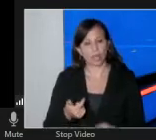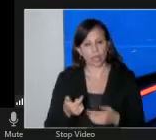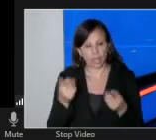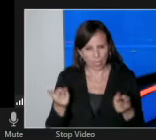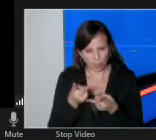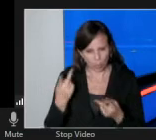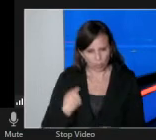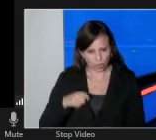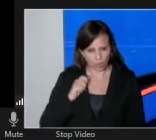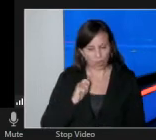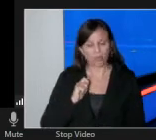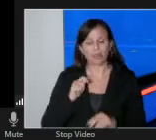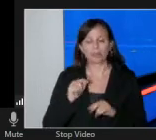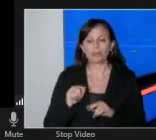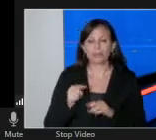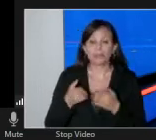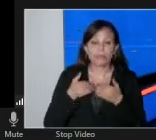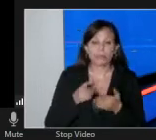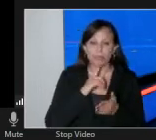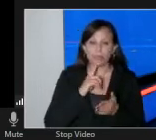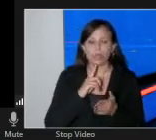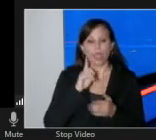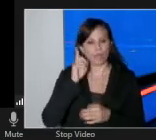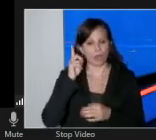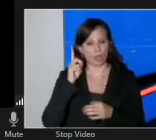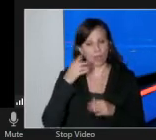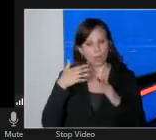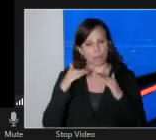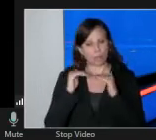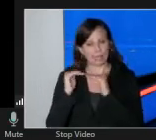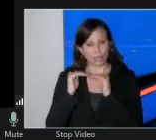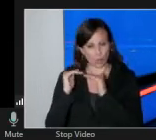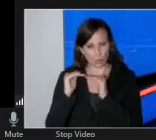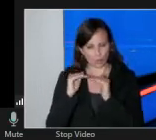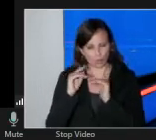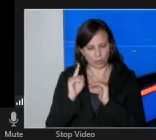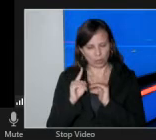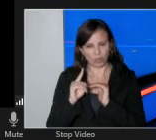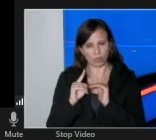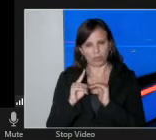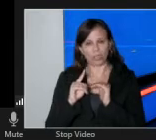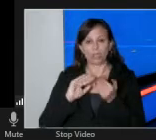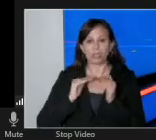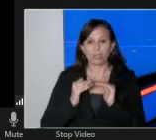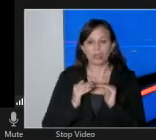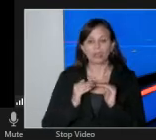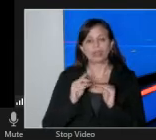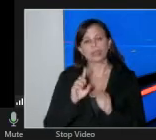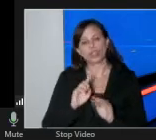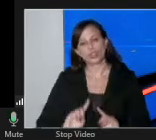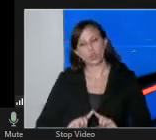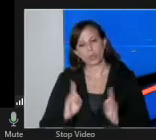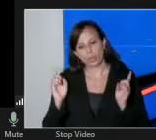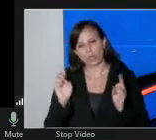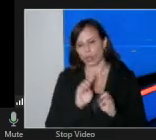גם, פועלים כאן במאוד מידתיות, וזה מה שהממשלה מנסה כן. כל הזמן להגיד, זה שונה, זה לא כמו שהיה בעבר,